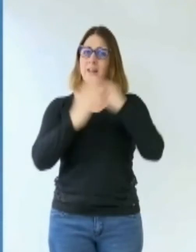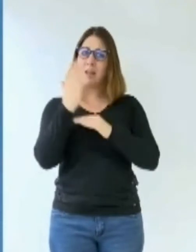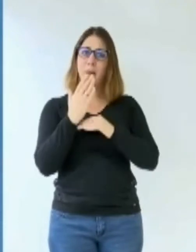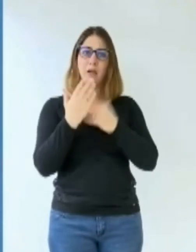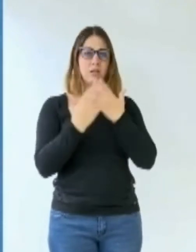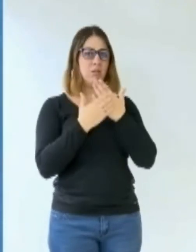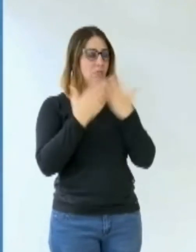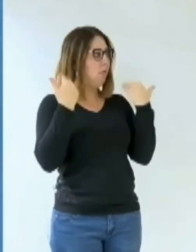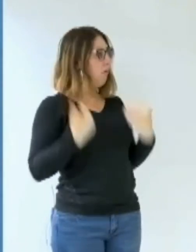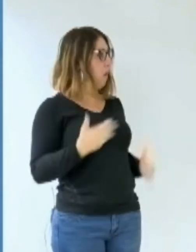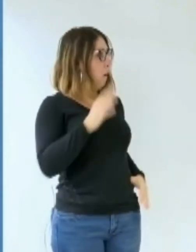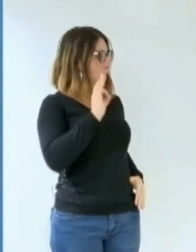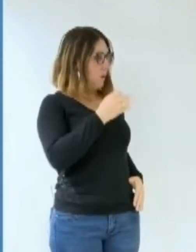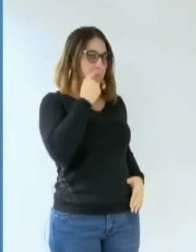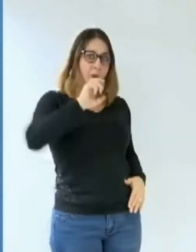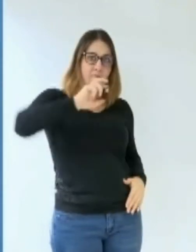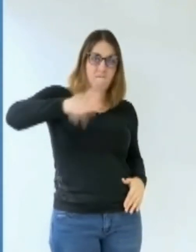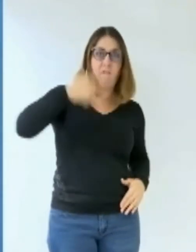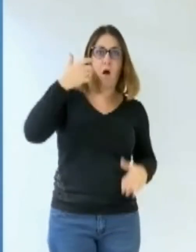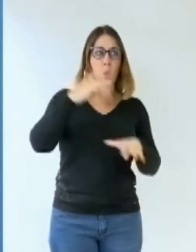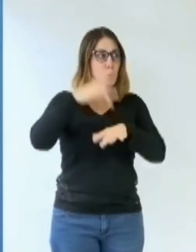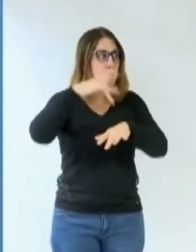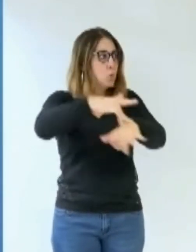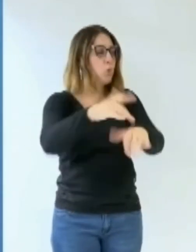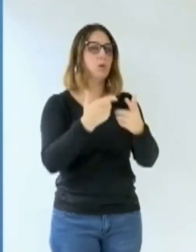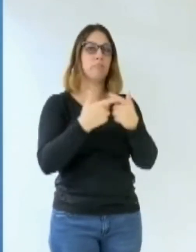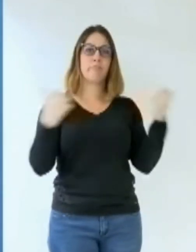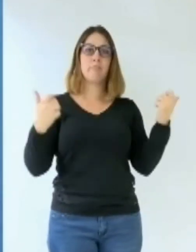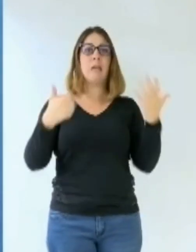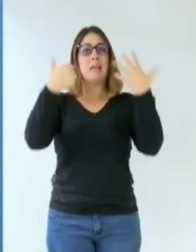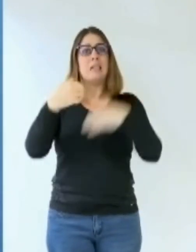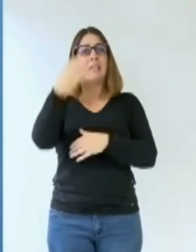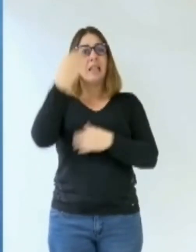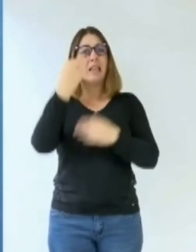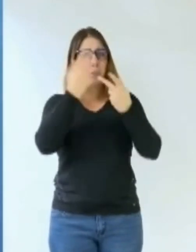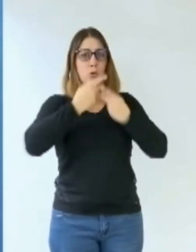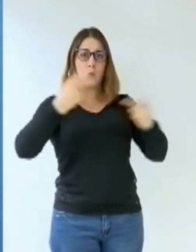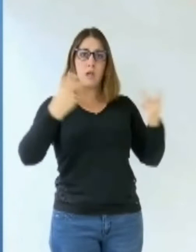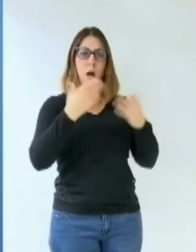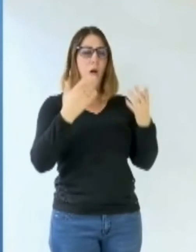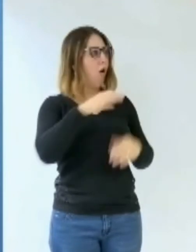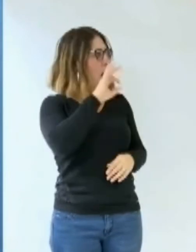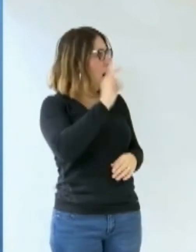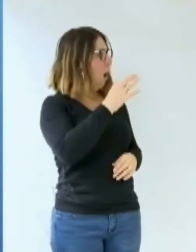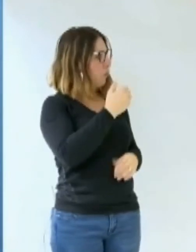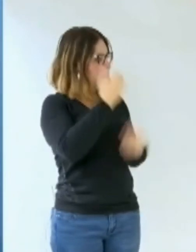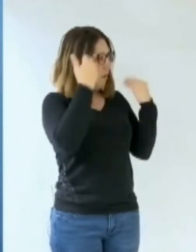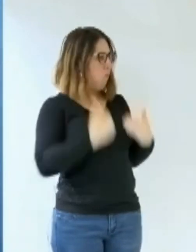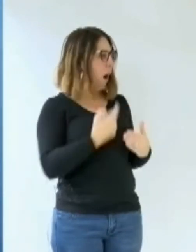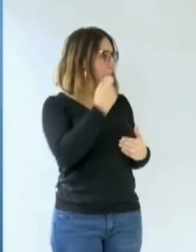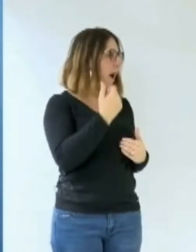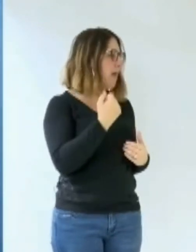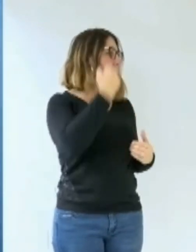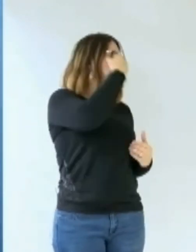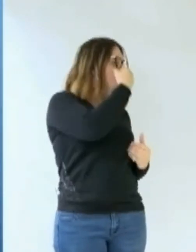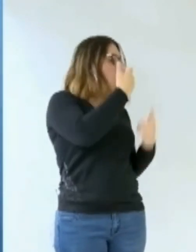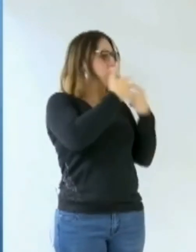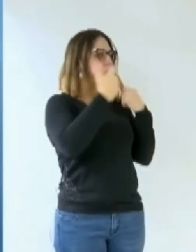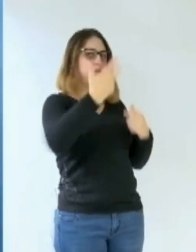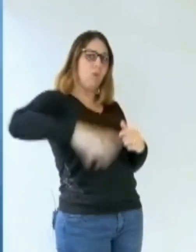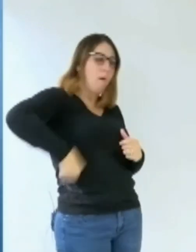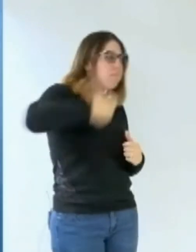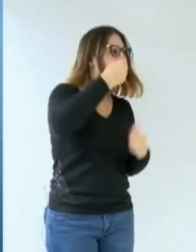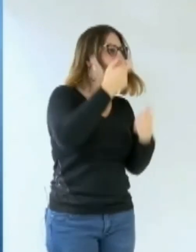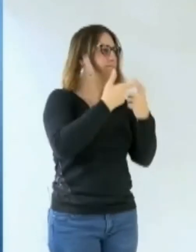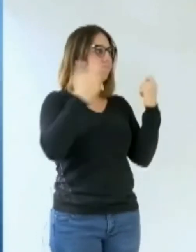d'une atteinte à leurs biens personnels et 16% déclarent avoir été victimes d'une atteinte à leur intégrité physique ces 3